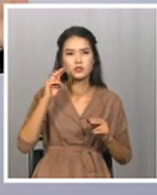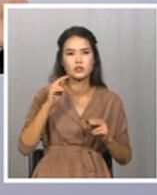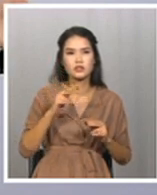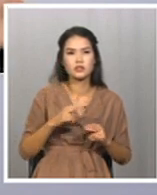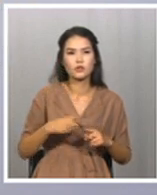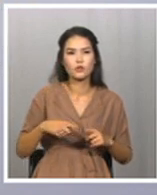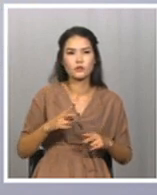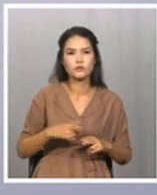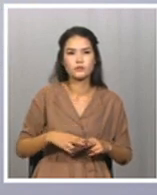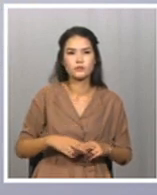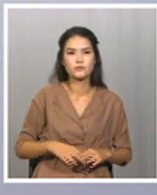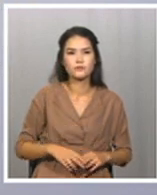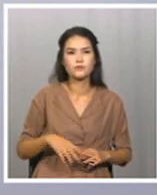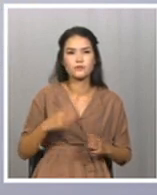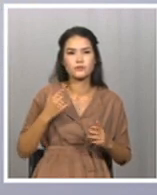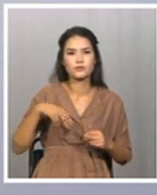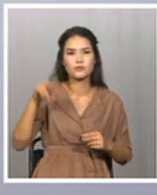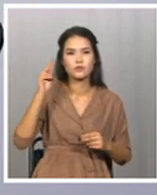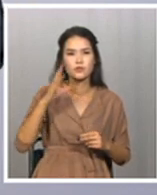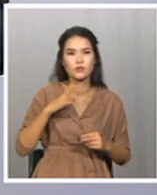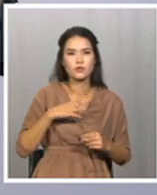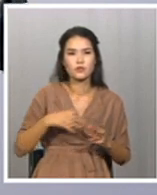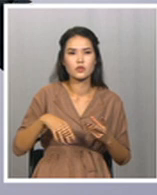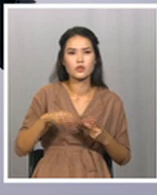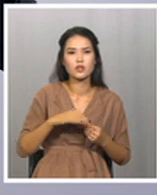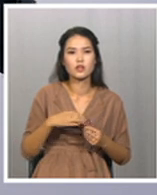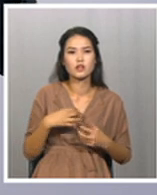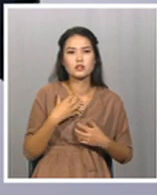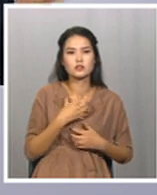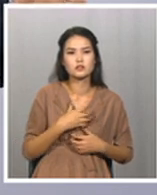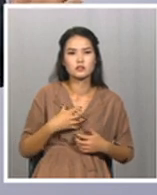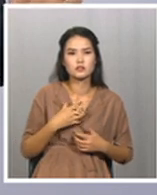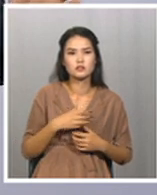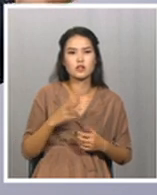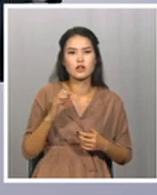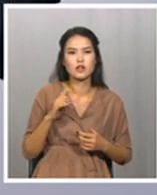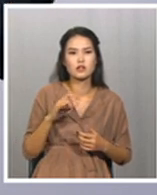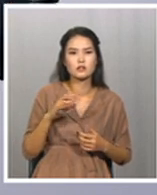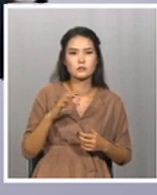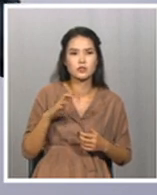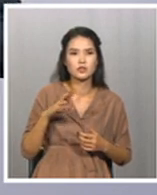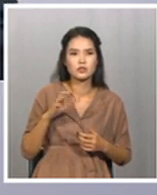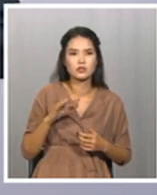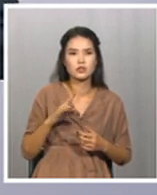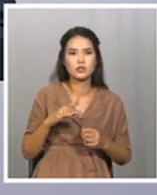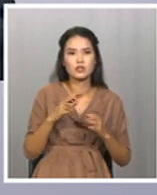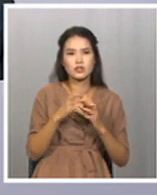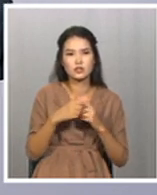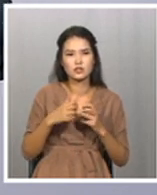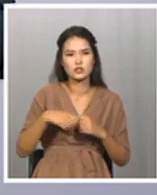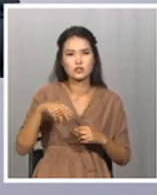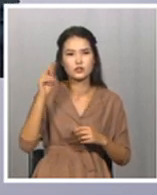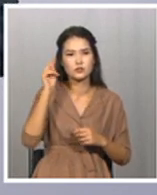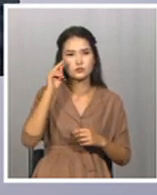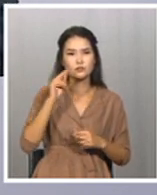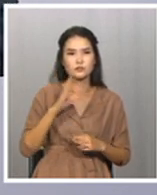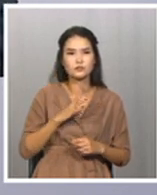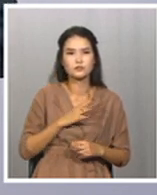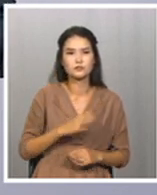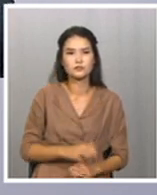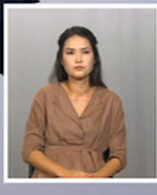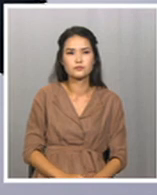аяқталды. Бүгінгі сабақта сіздер негізгі тригонометриялық тепе-теңдіктерді есеп шығаруда қолдануды